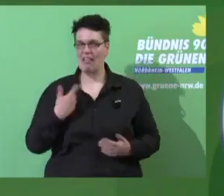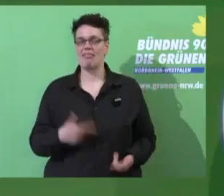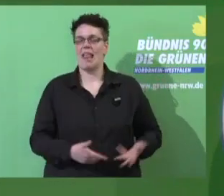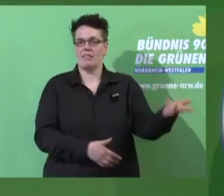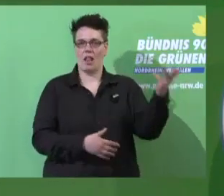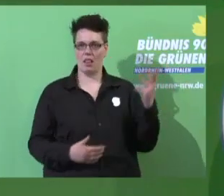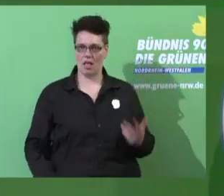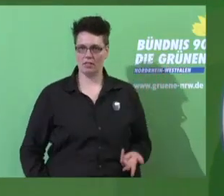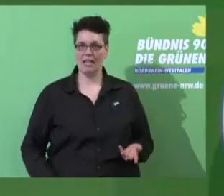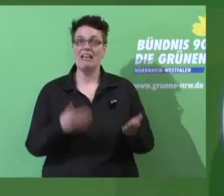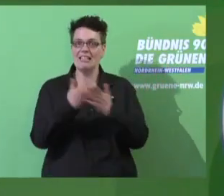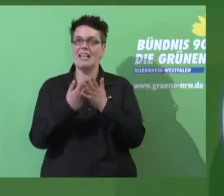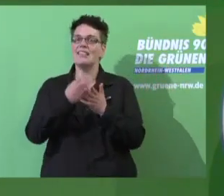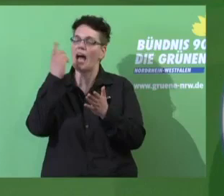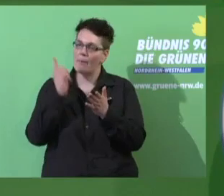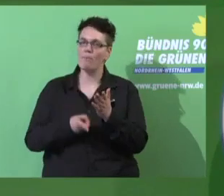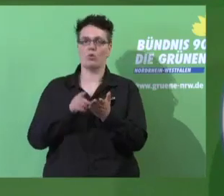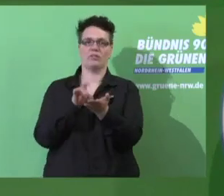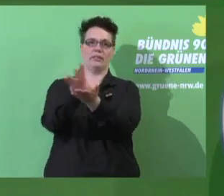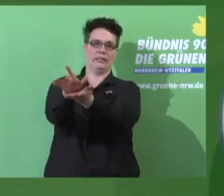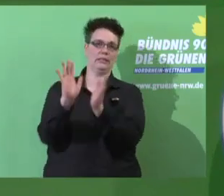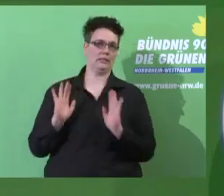müssen.